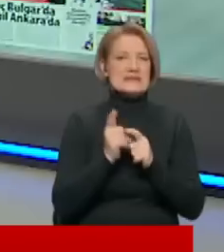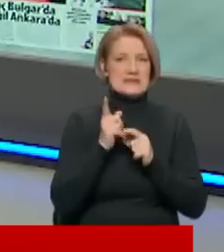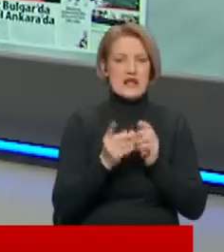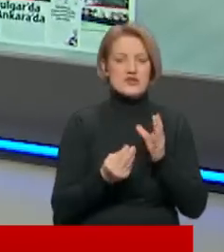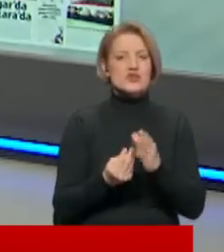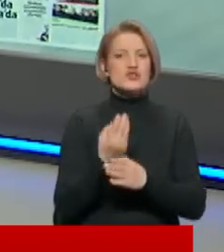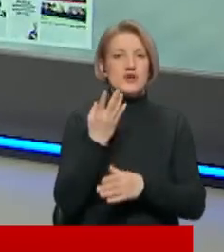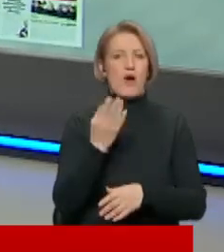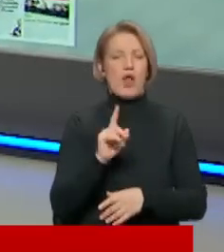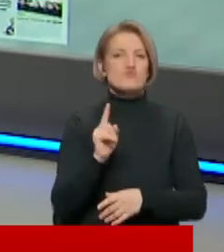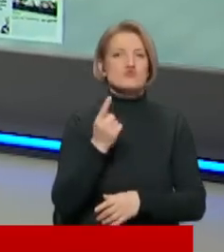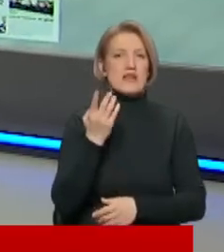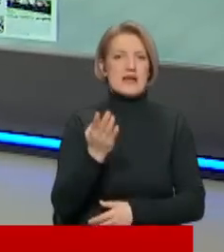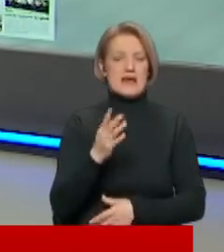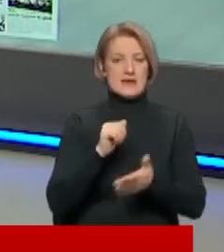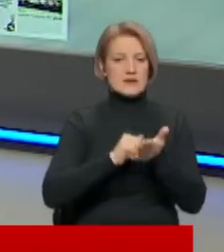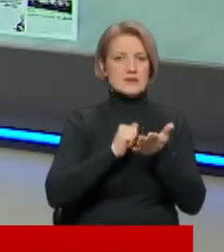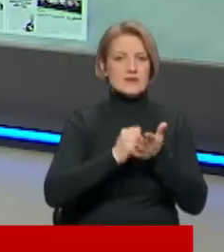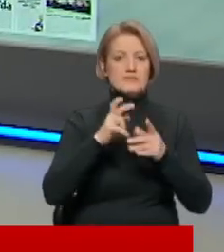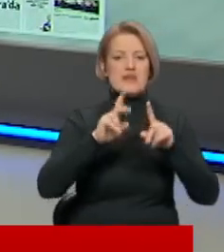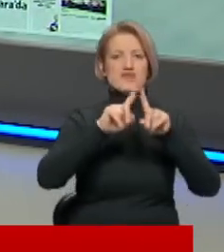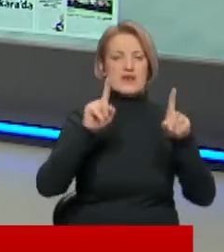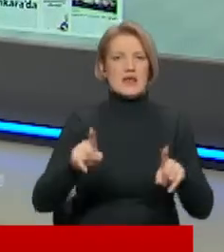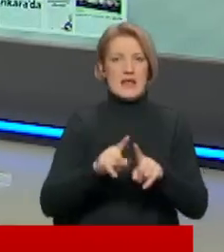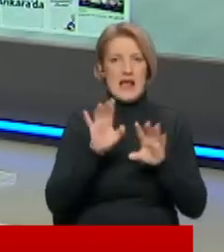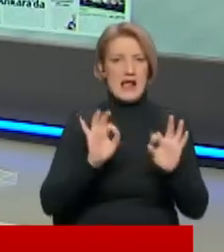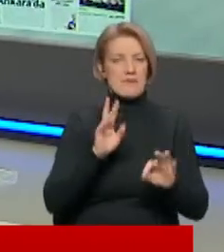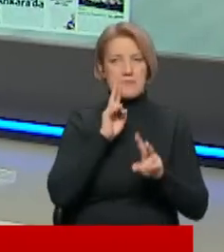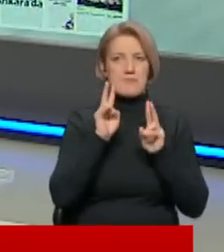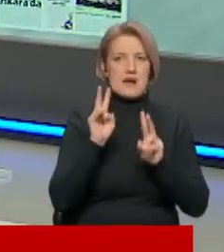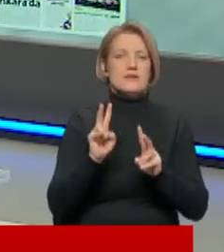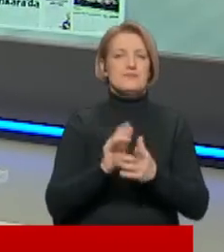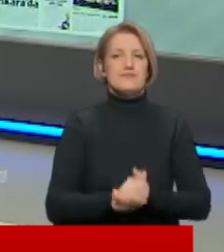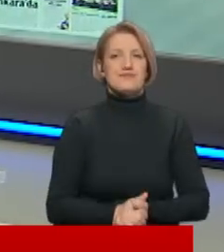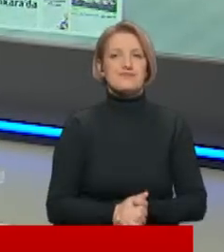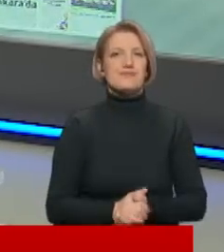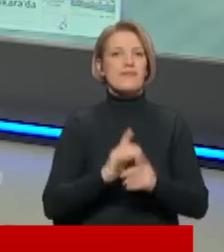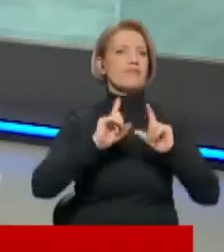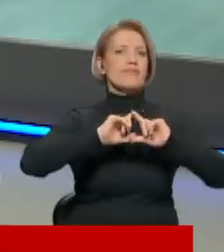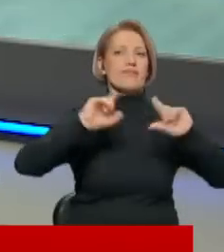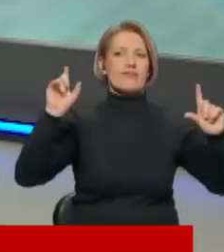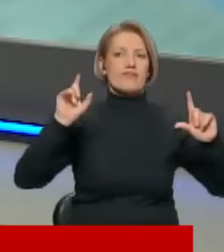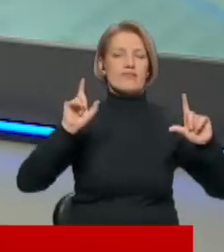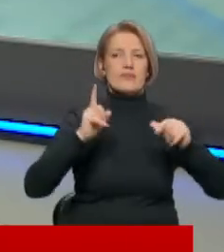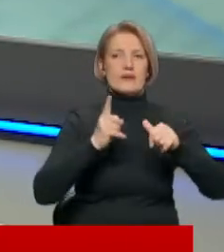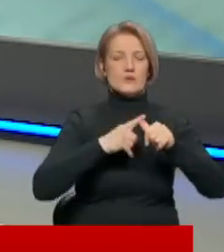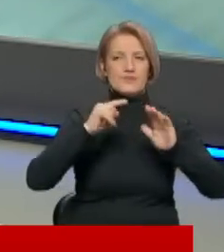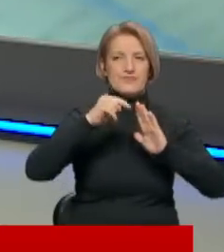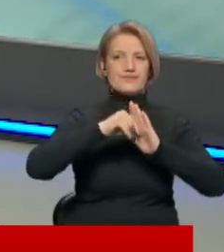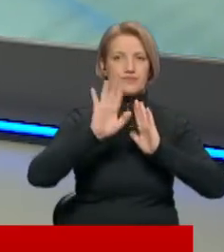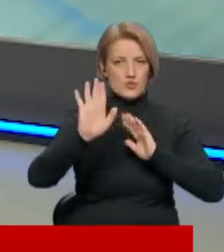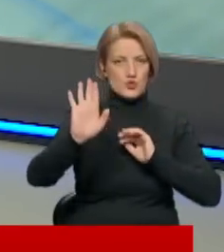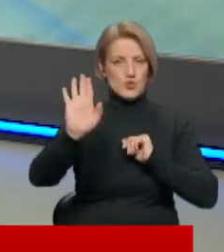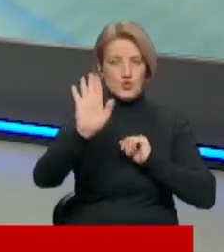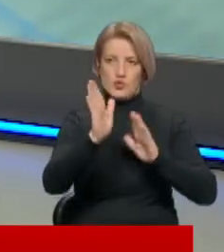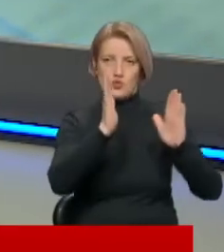çıkabilecek olan müjdeler gazete pencere hemen bir bakalım gazet pencere manşeti önce detayını büyütme